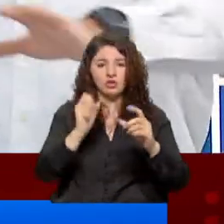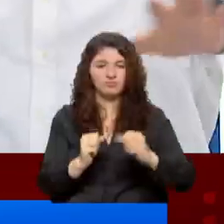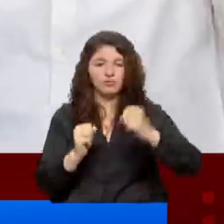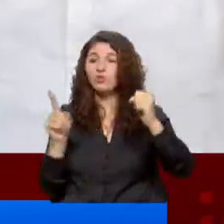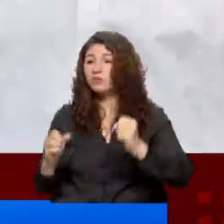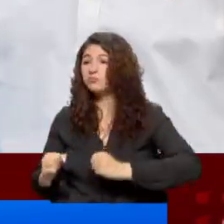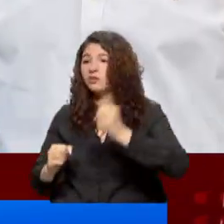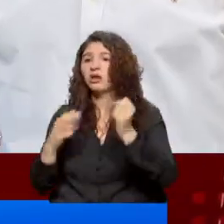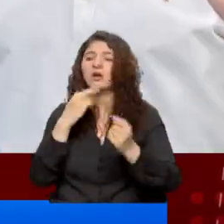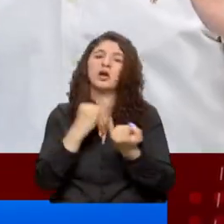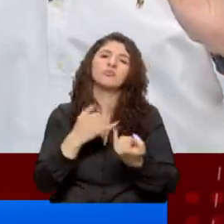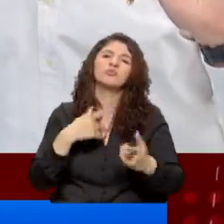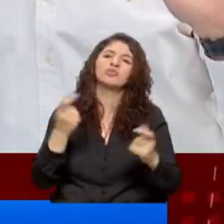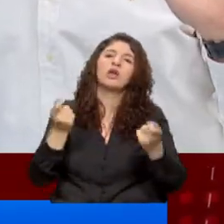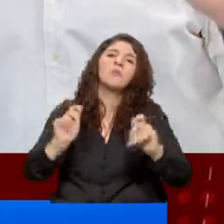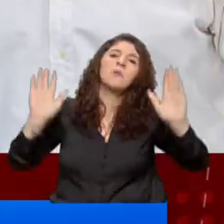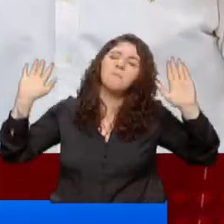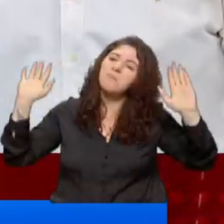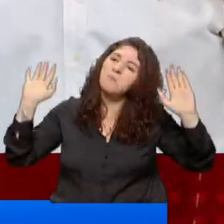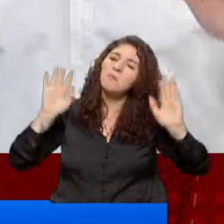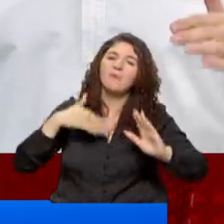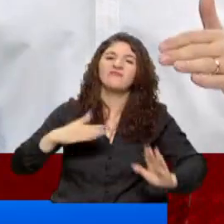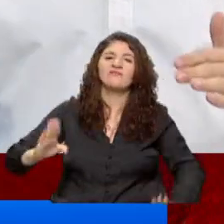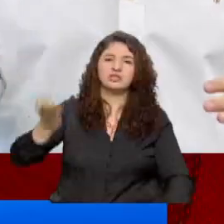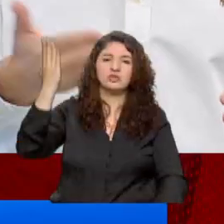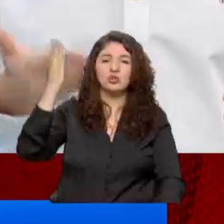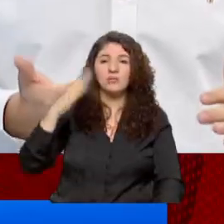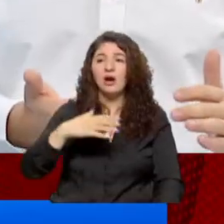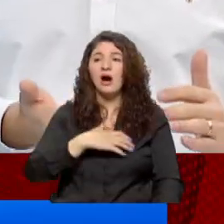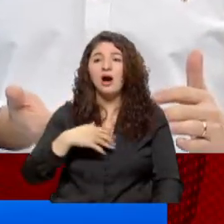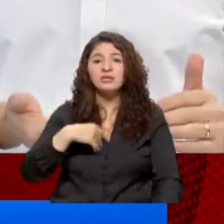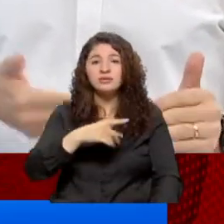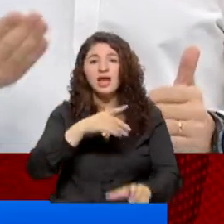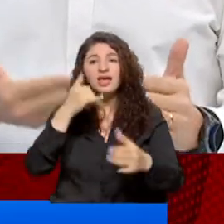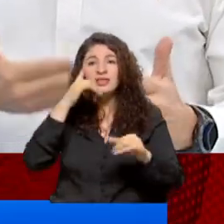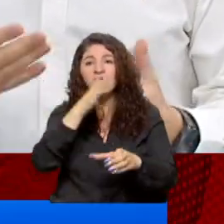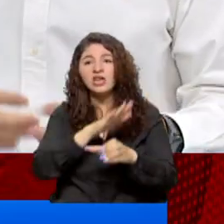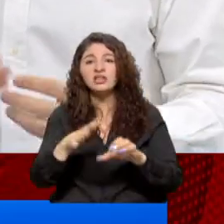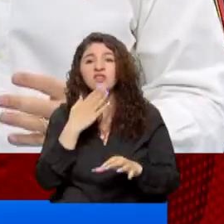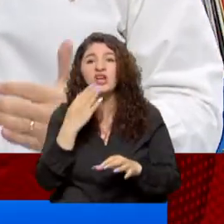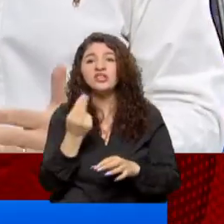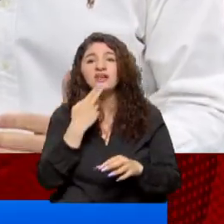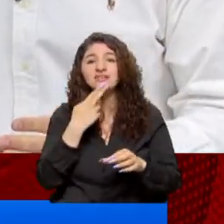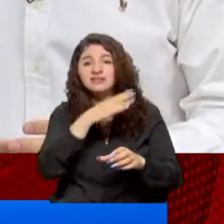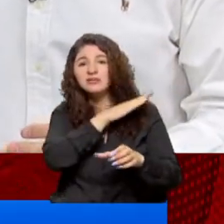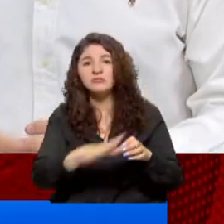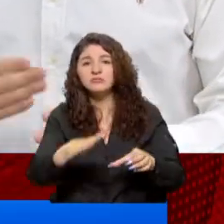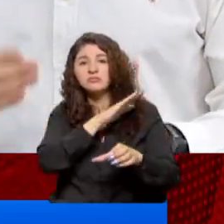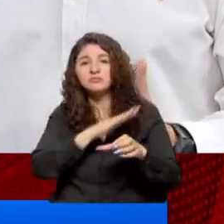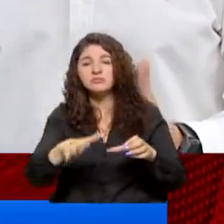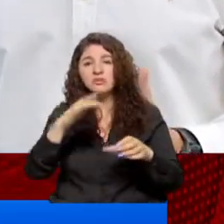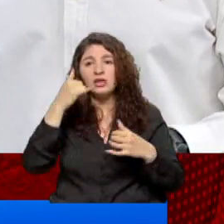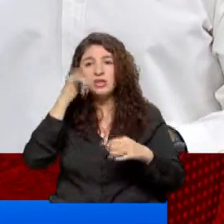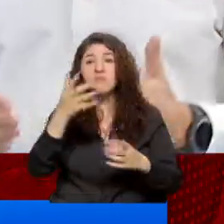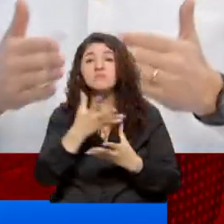full inca Adam dedi ki kardeş Ben Cemal an yapamam artık bazı geçiyor ve Anneleri kestiler genç dişileri kestiler